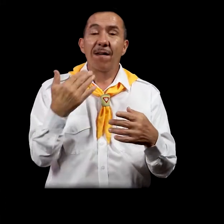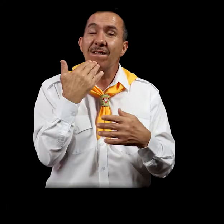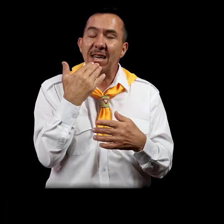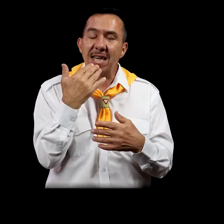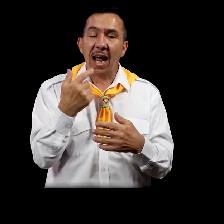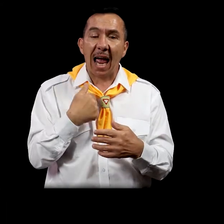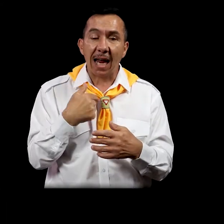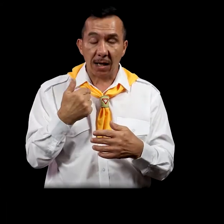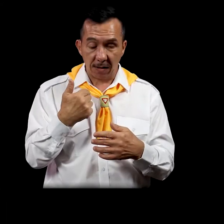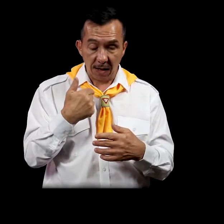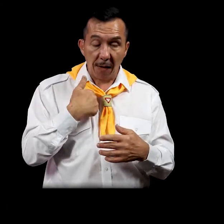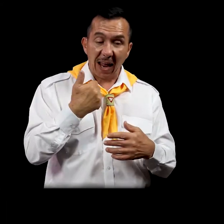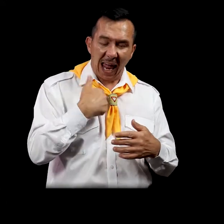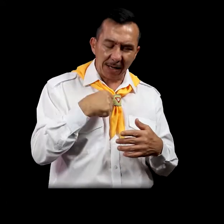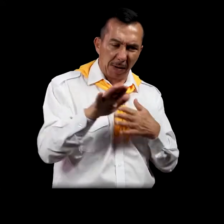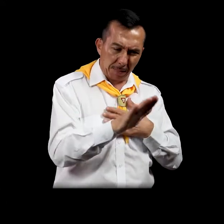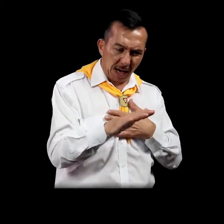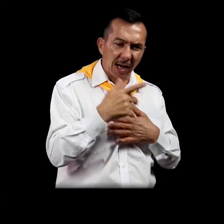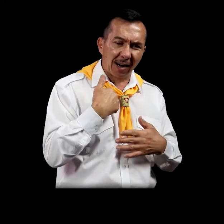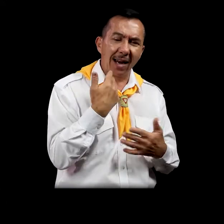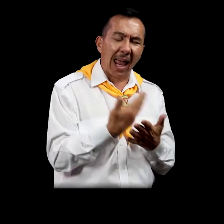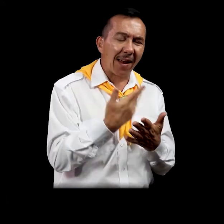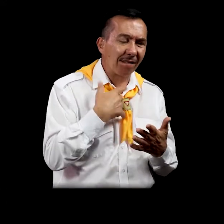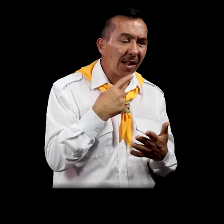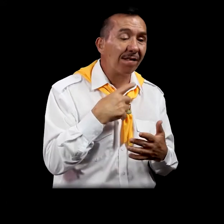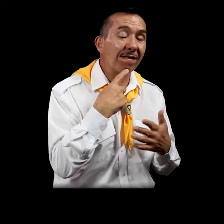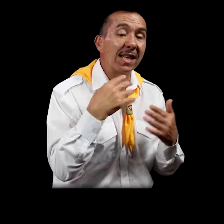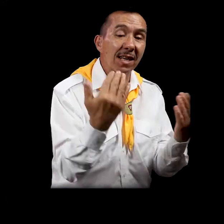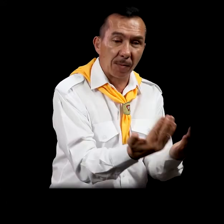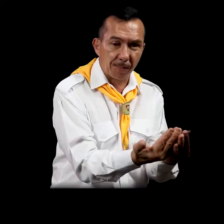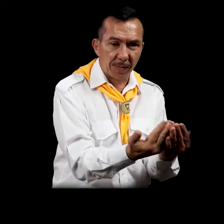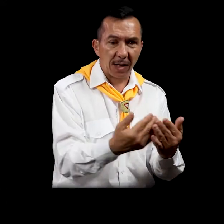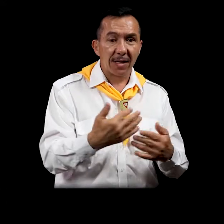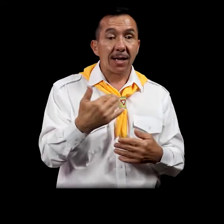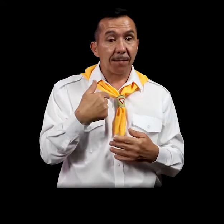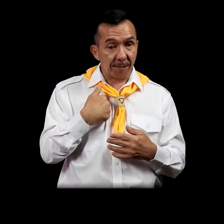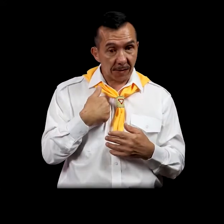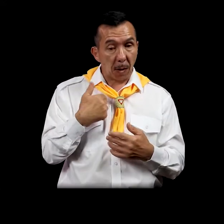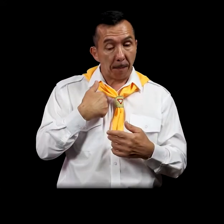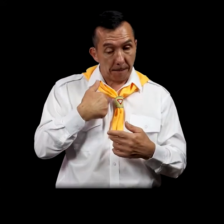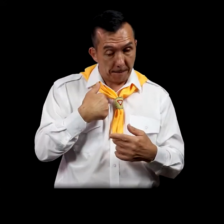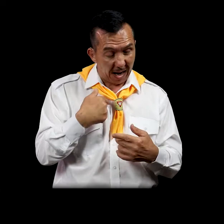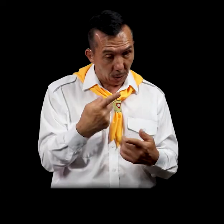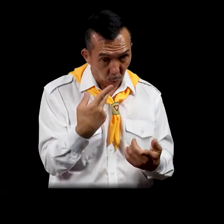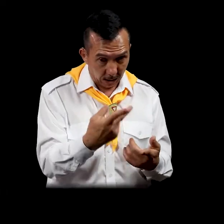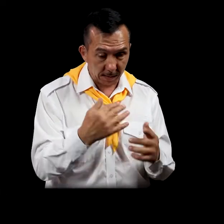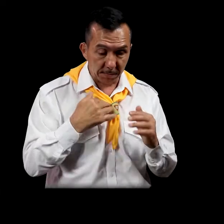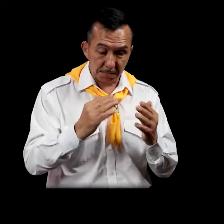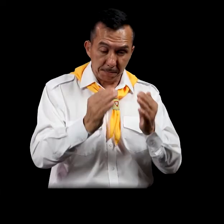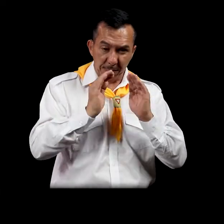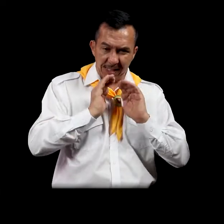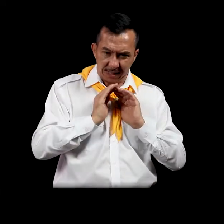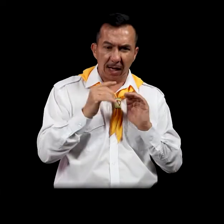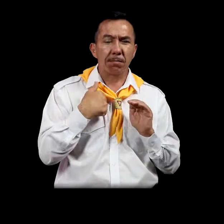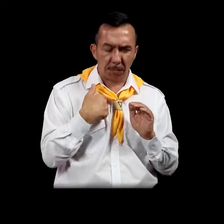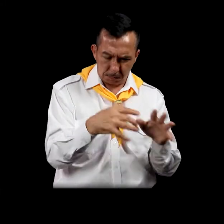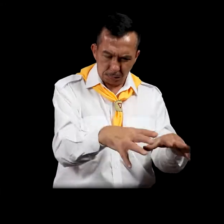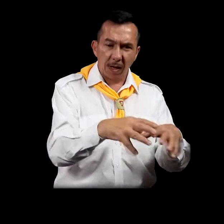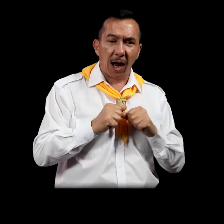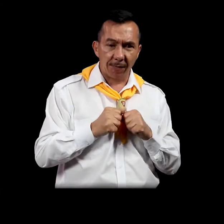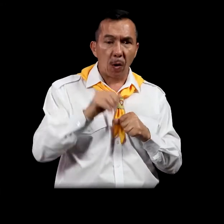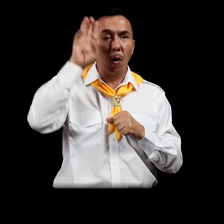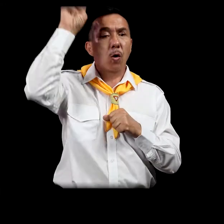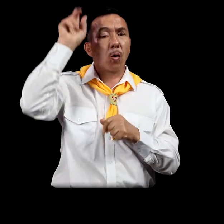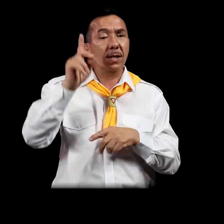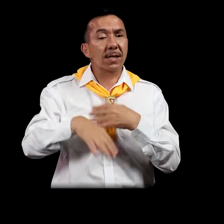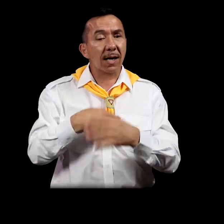wie ek barmhartig wil wees en my ontferm oor wie ek my wil ontferm. God is